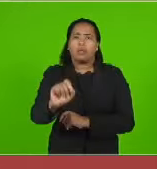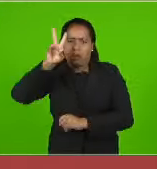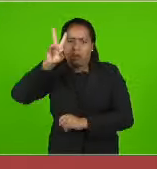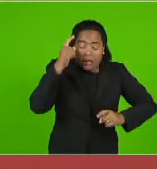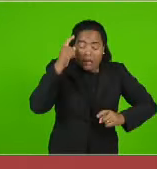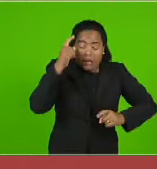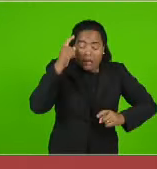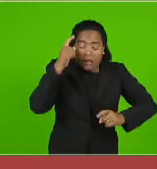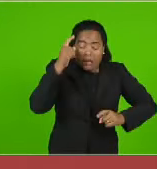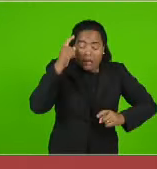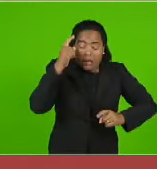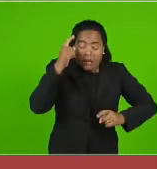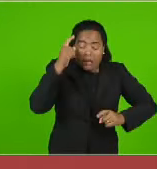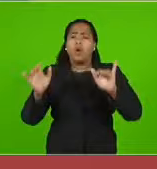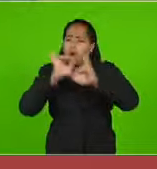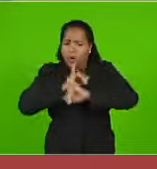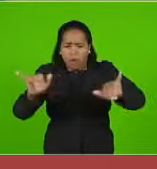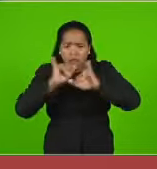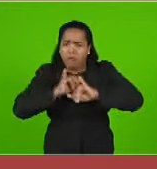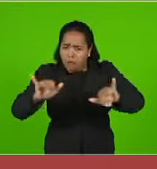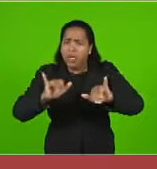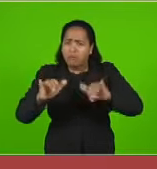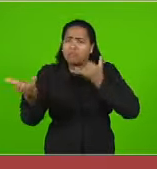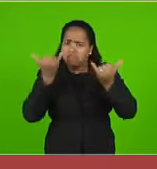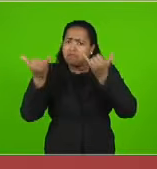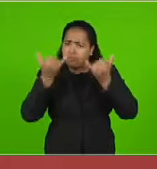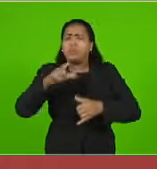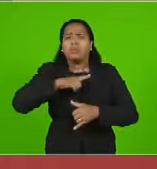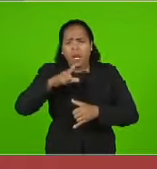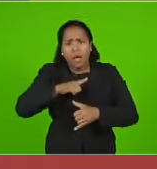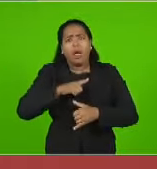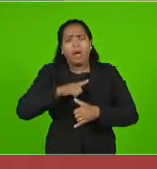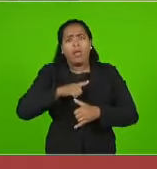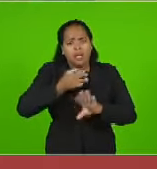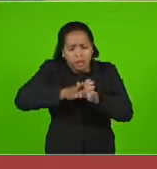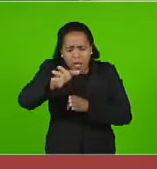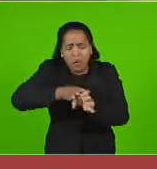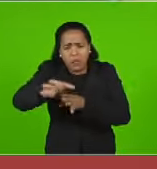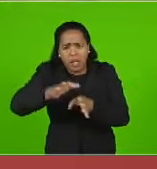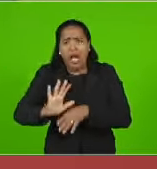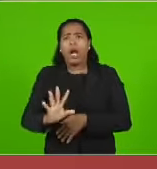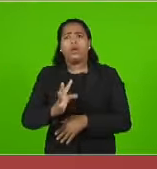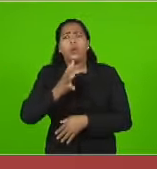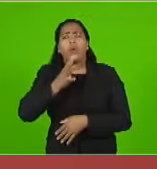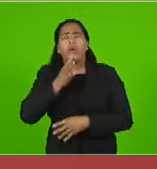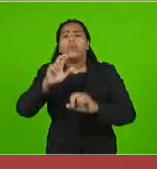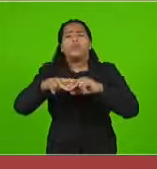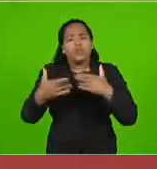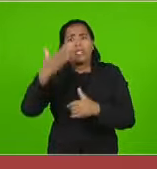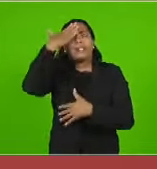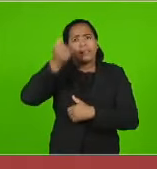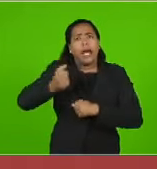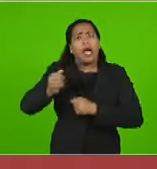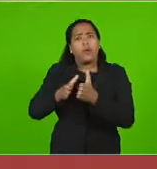О чем любое деяние, она предупреждается. Почему? Она предупреждается, потому что она знает, что время ее подходит